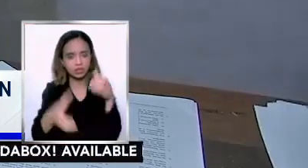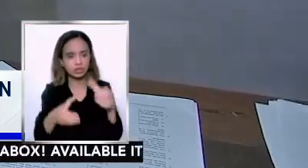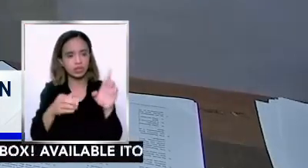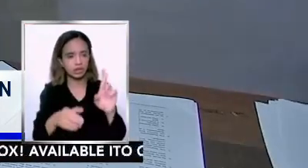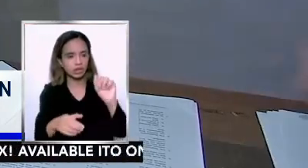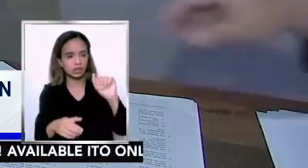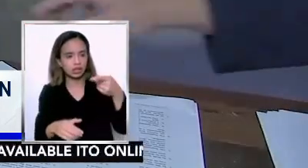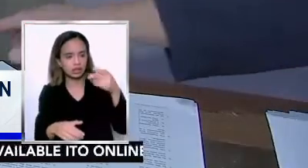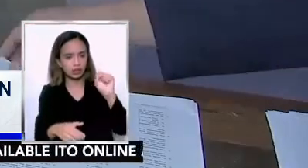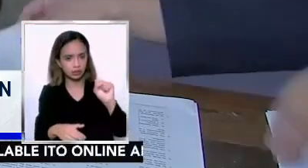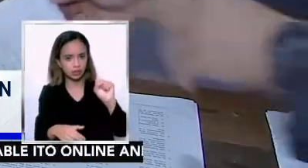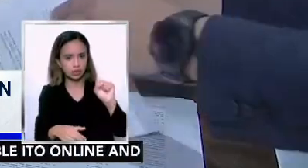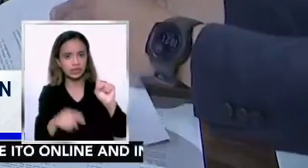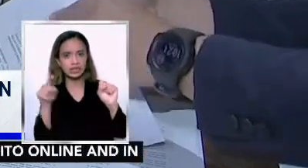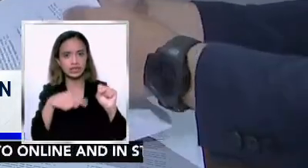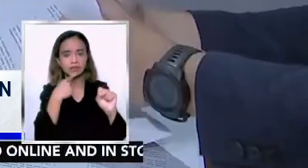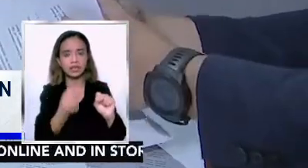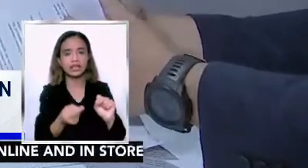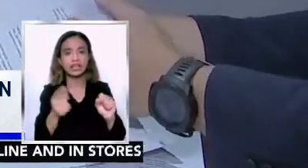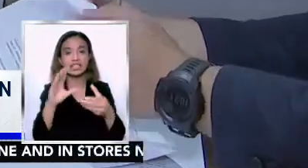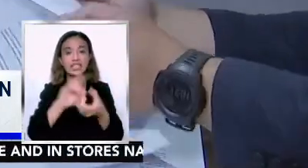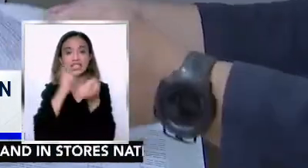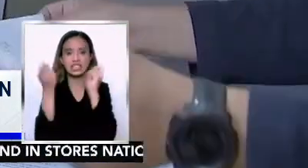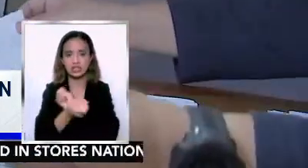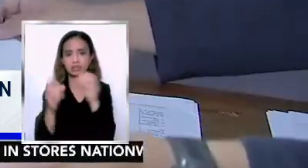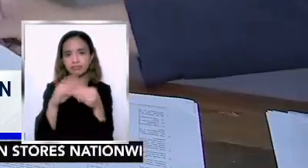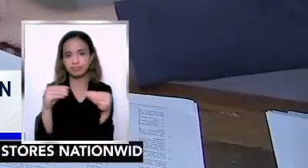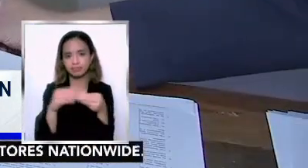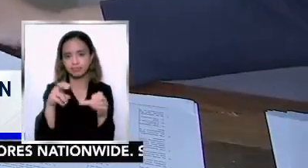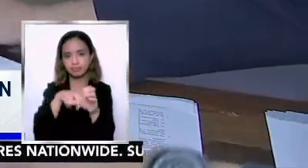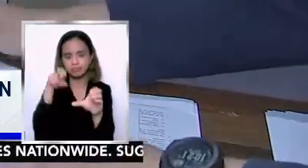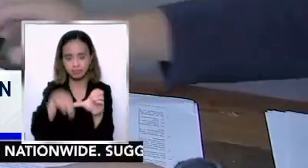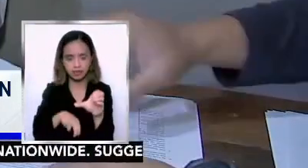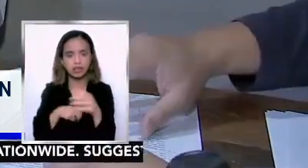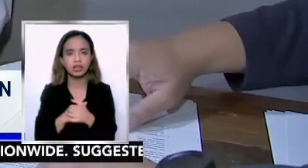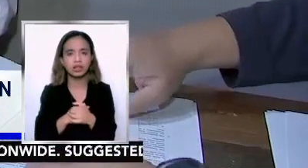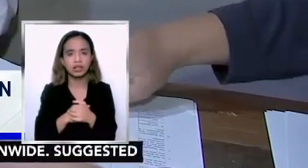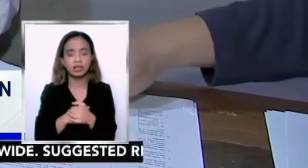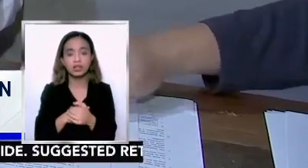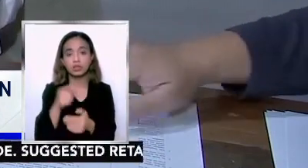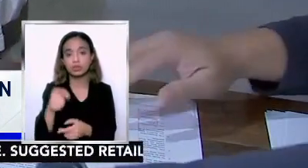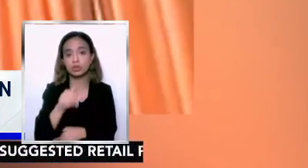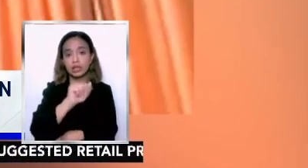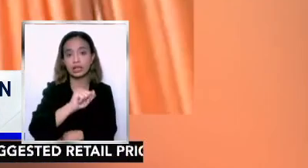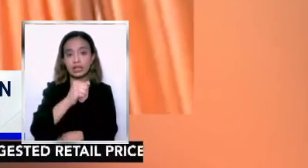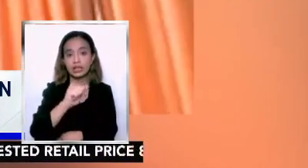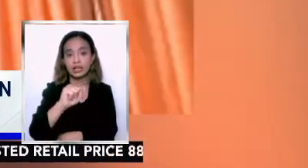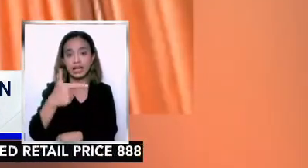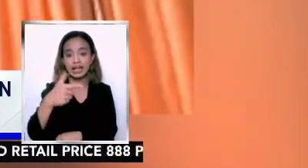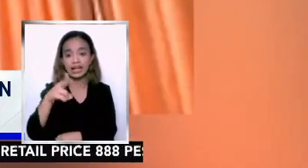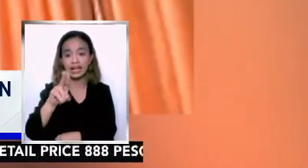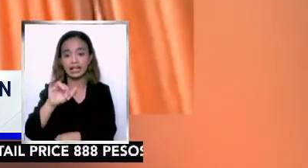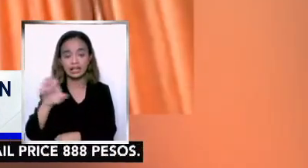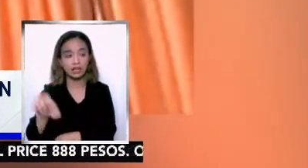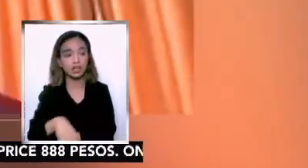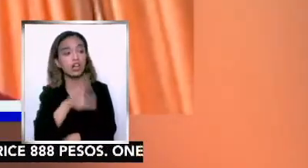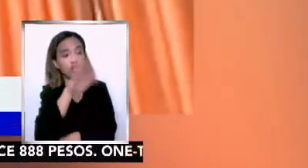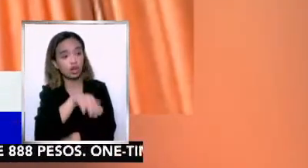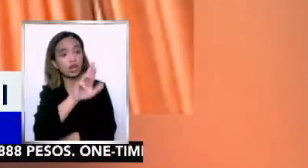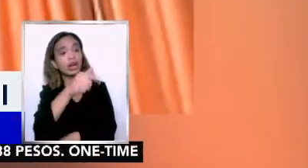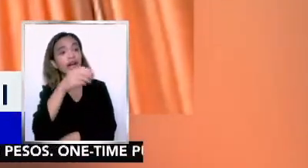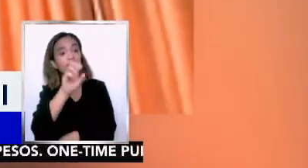Espinosa sa kanilang pagbawi sa kanilang testimonya. Direktang mensahe naman ni Aguirre kay Ragos. Ragos, tapos